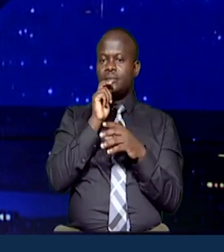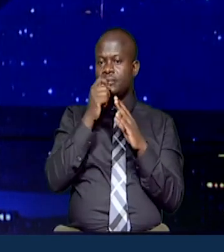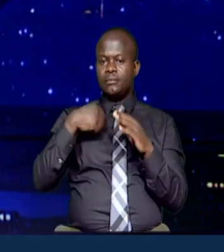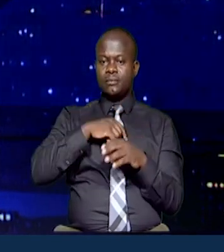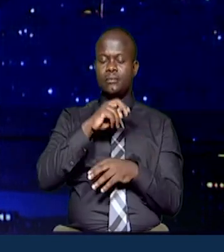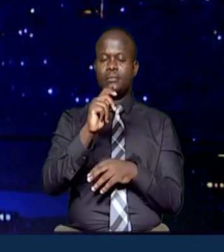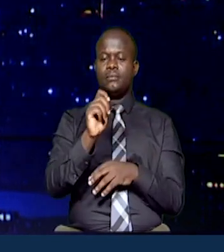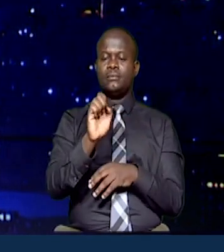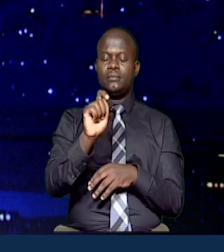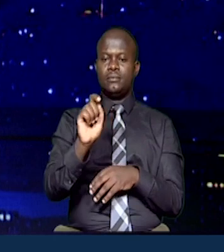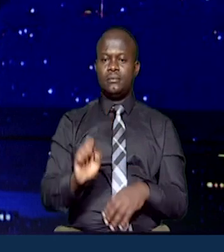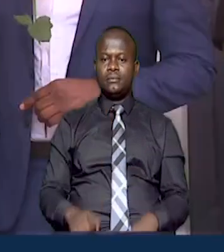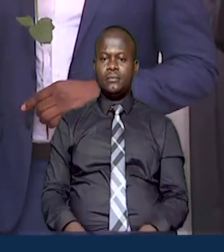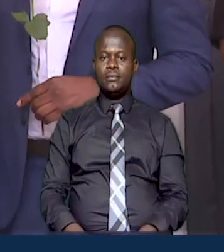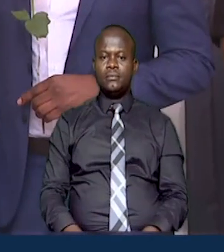Ntete Olive.